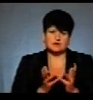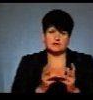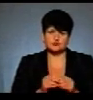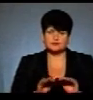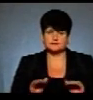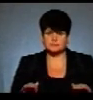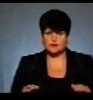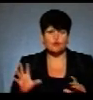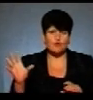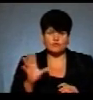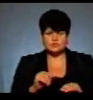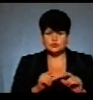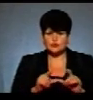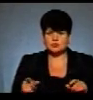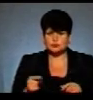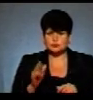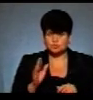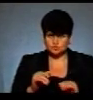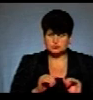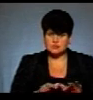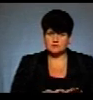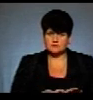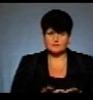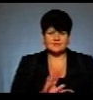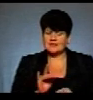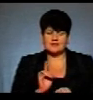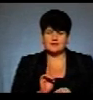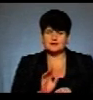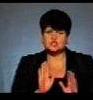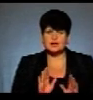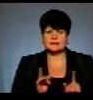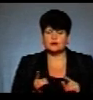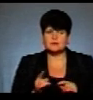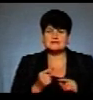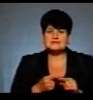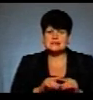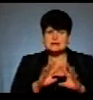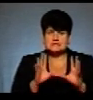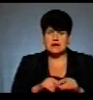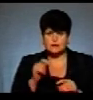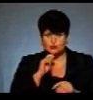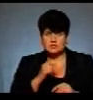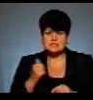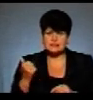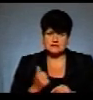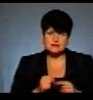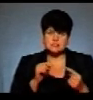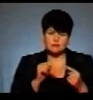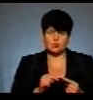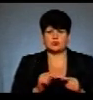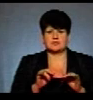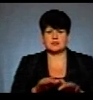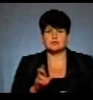Тобто у всіх школах Тернополя відбуватимуться заходи? Не лише Тернополя, це загальноукраїнський тиждень протидії булінгу.